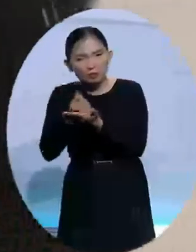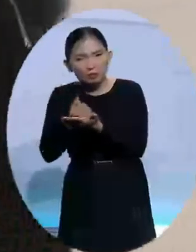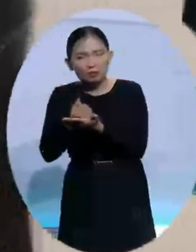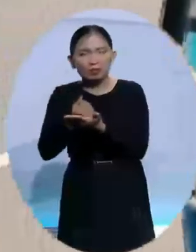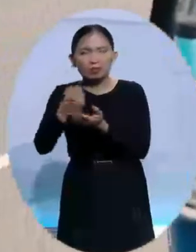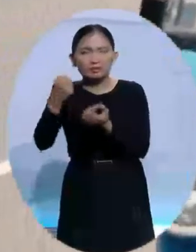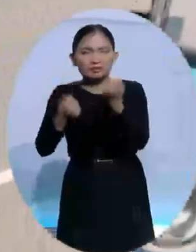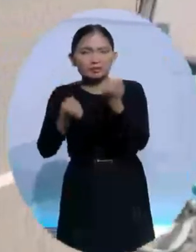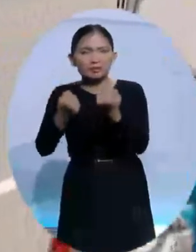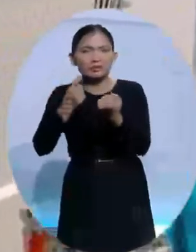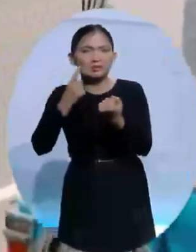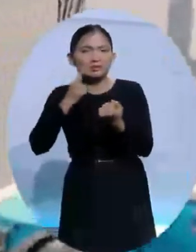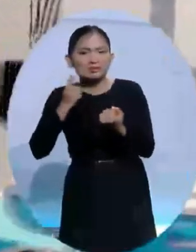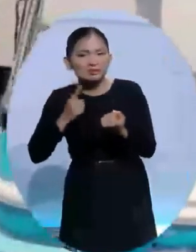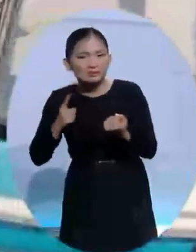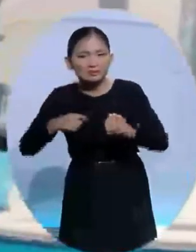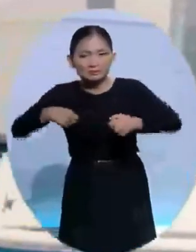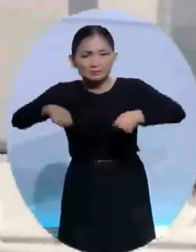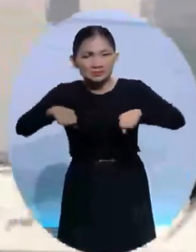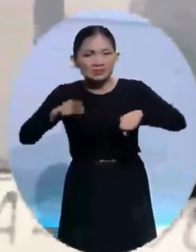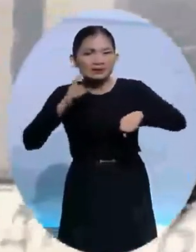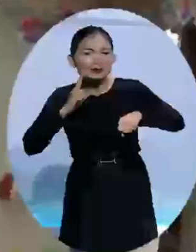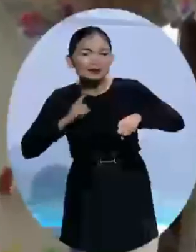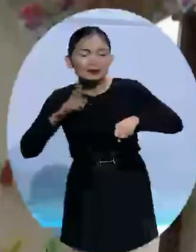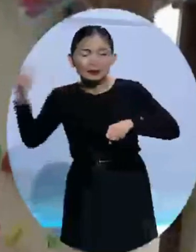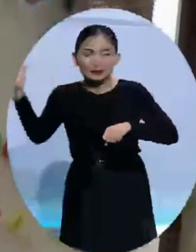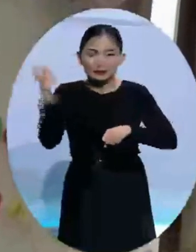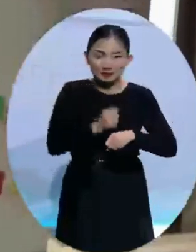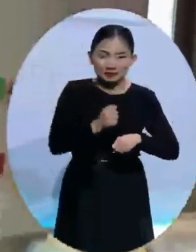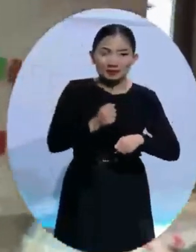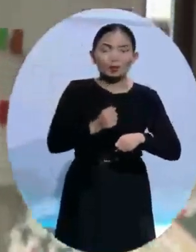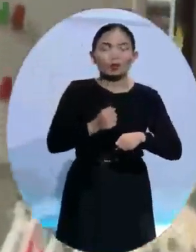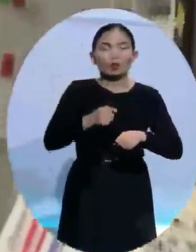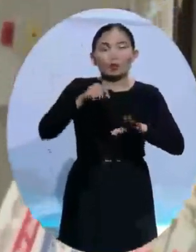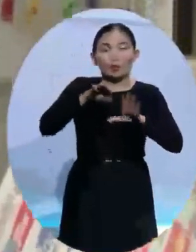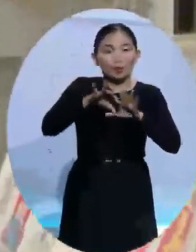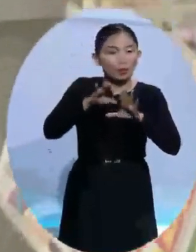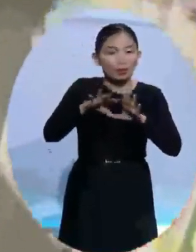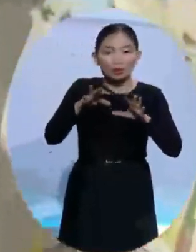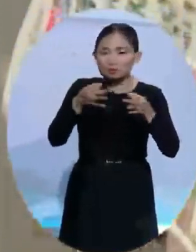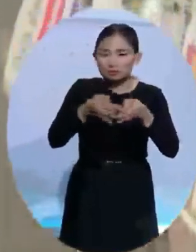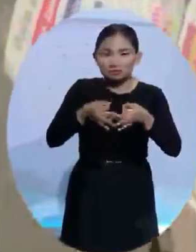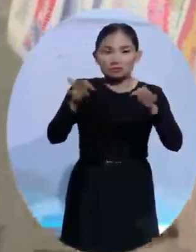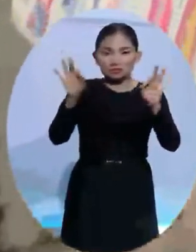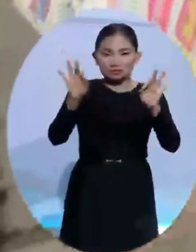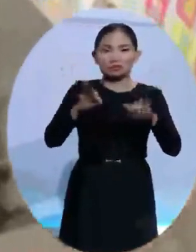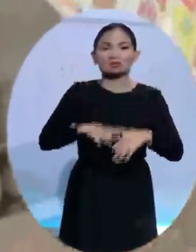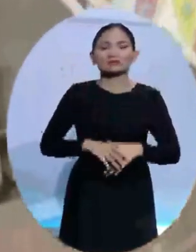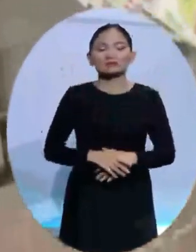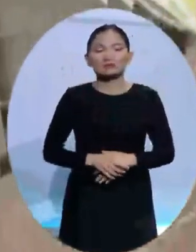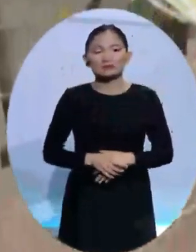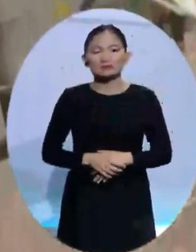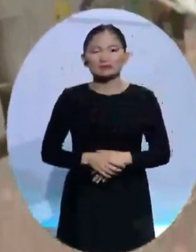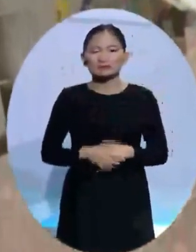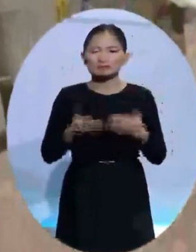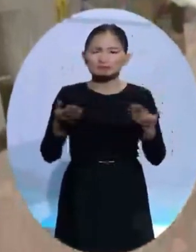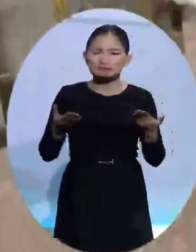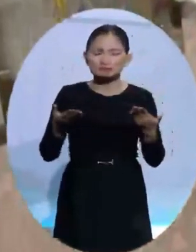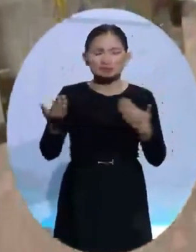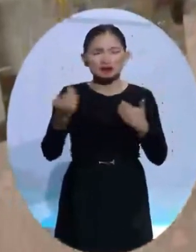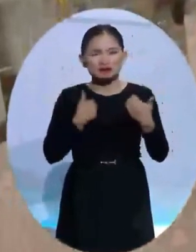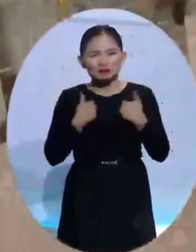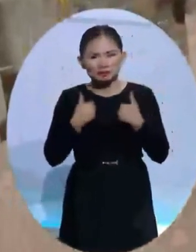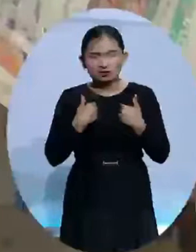nước. Trước khi có lệnh cấm nhập khẩu xe vào tháng 3 năm 2020, khi đại dịch COVID-19 bắt đầu tác động tới nền kinh tế của đảo quốc